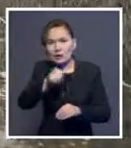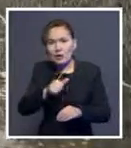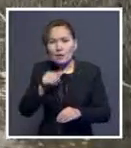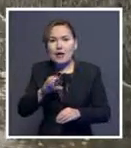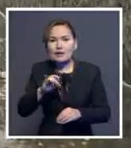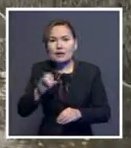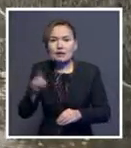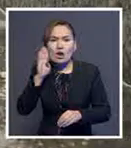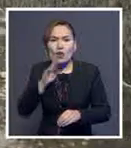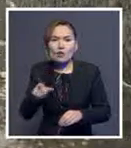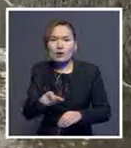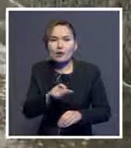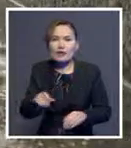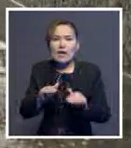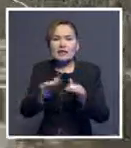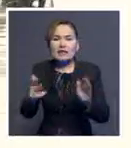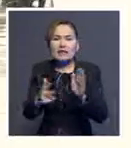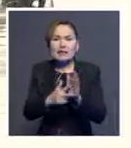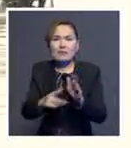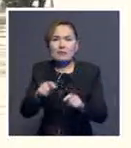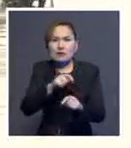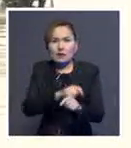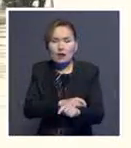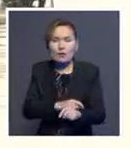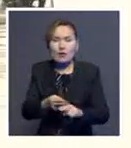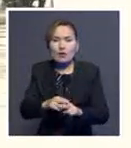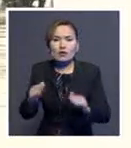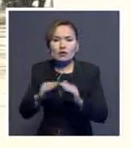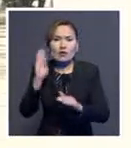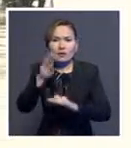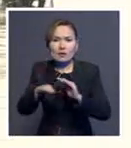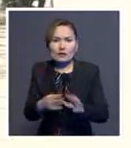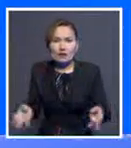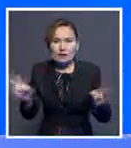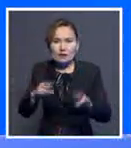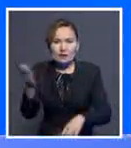Сена өзенінің деңгейі 8 метрден асып, мыңдаған адам үйлерін тастап кеткен еді.